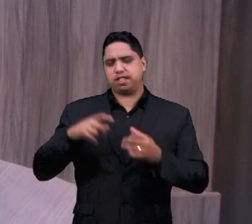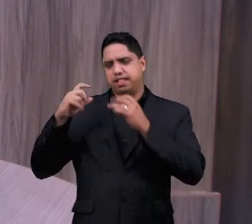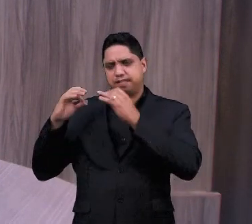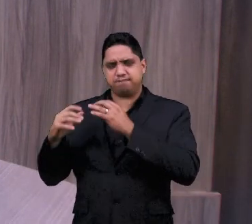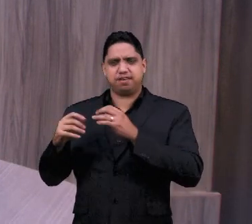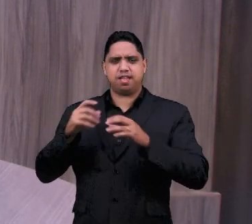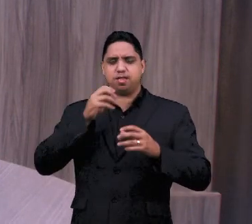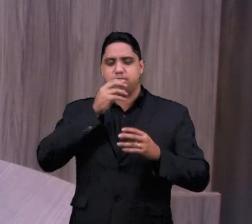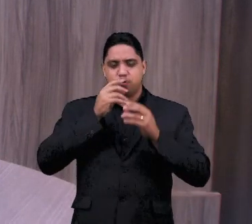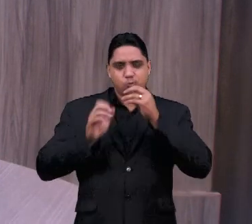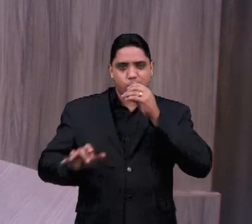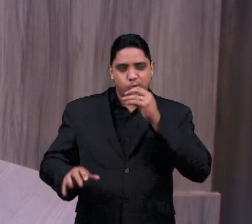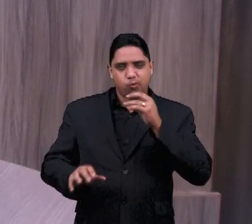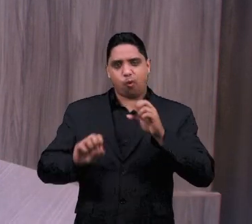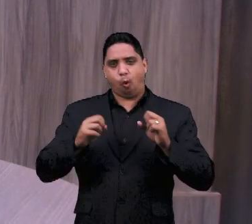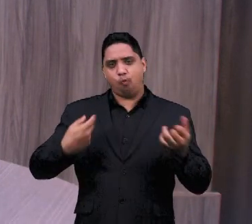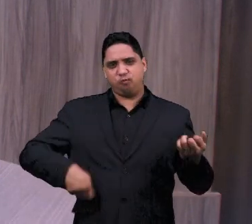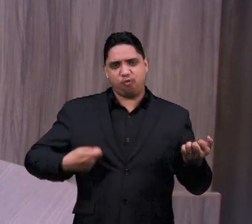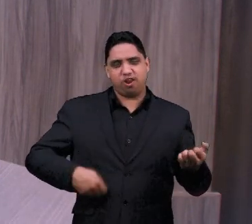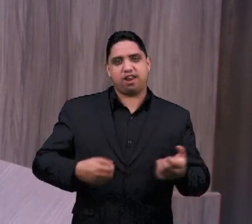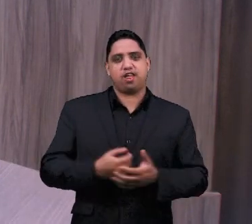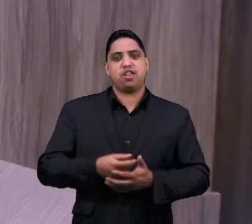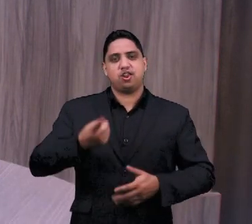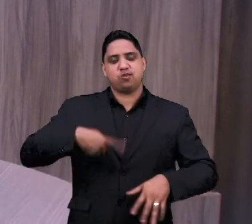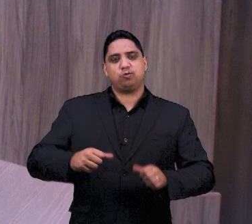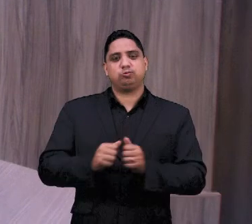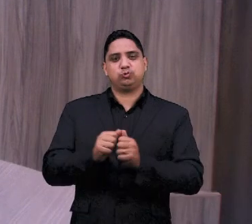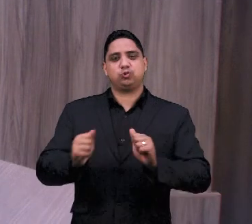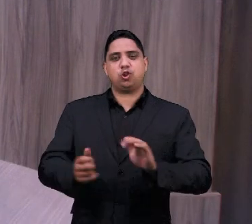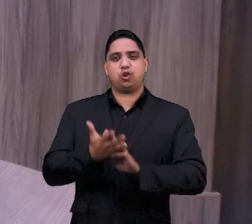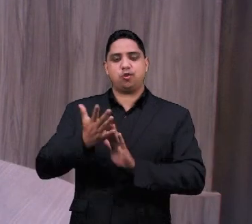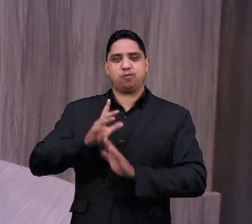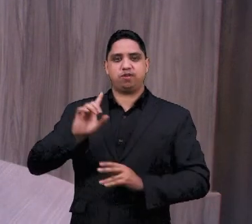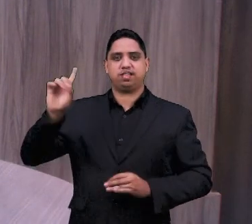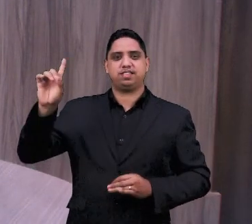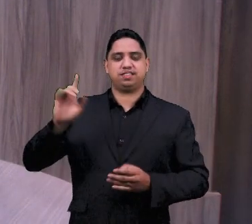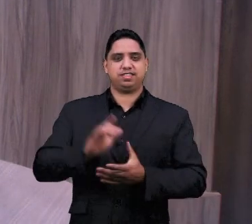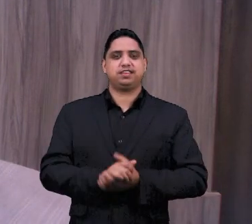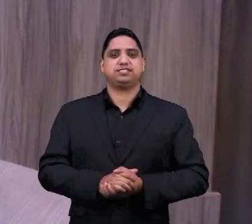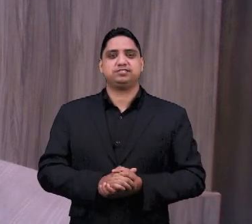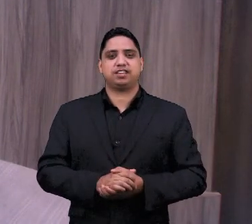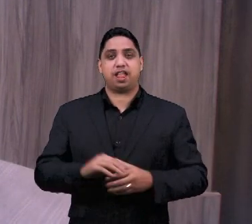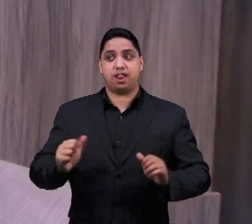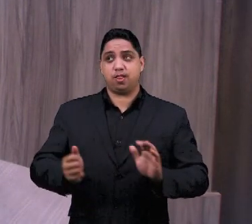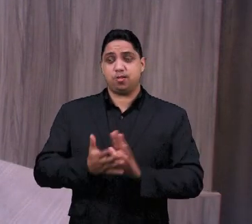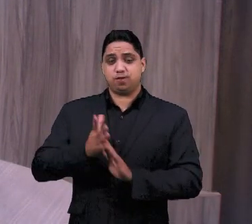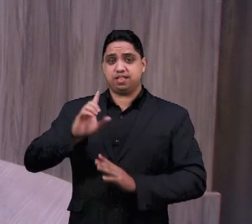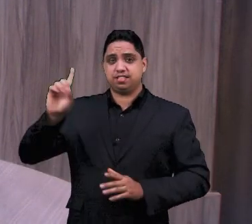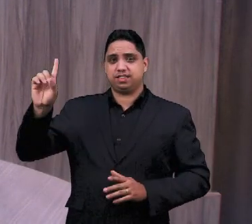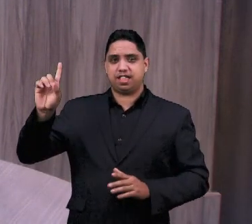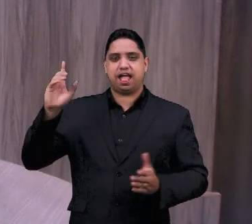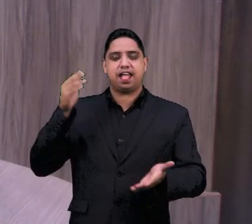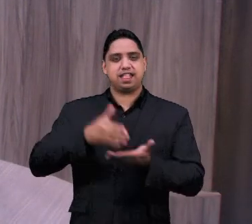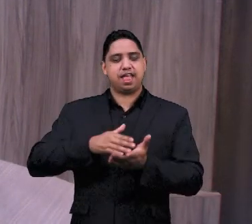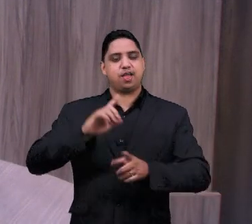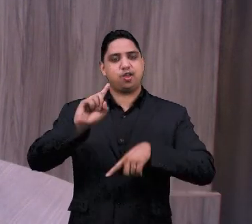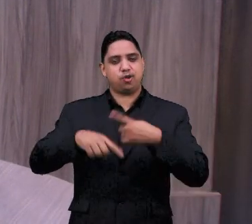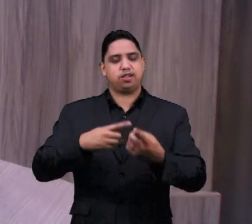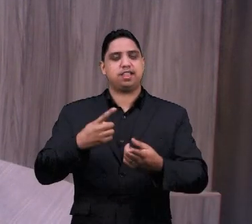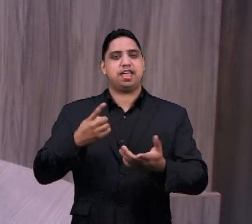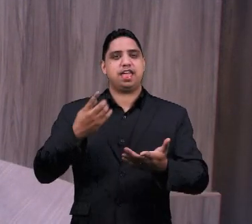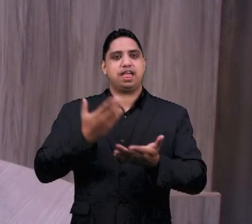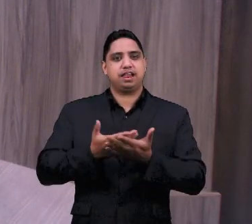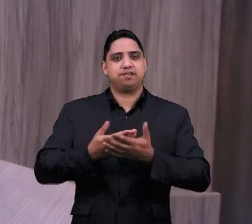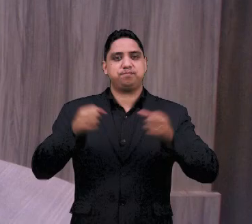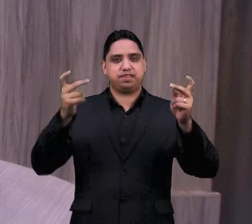la mélodica ou le violon, et nous allons louer avec toute joie le nom du Seigneur. Jusqu'à la prochaine étude,